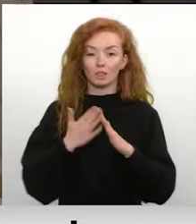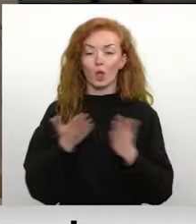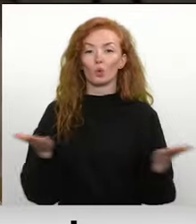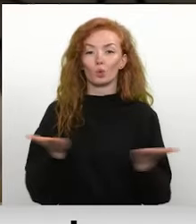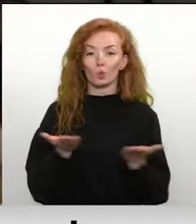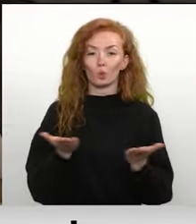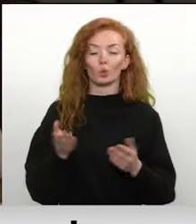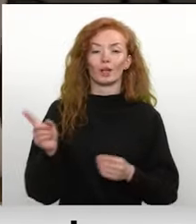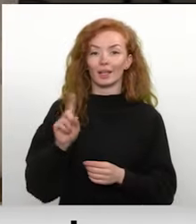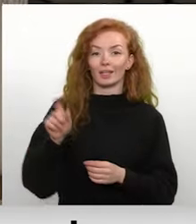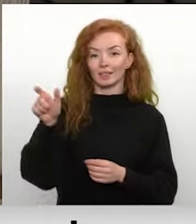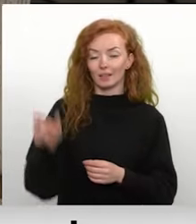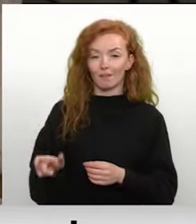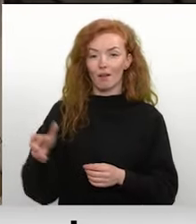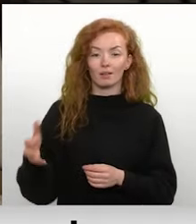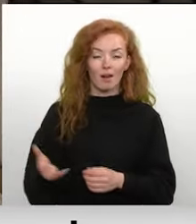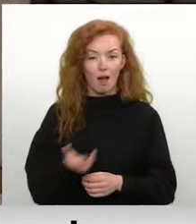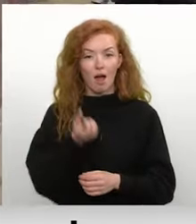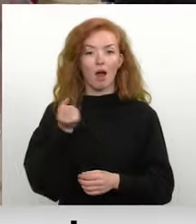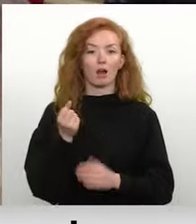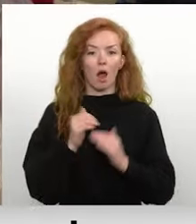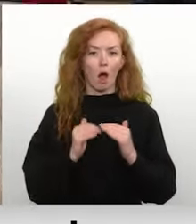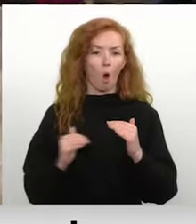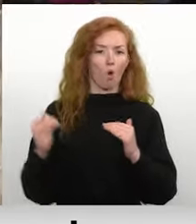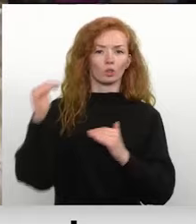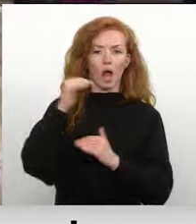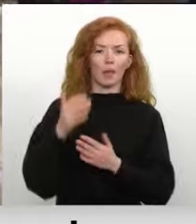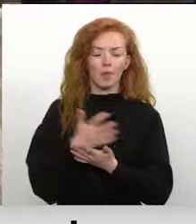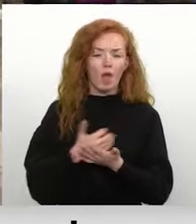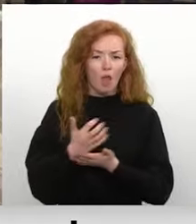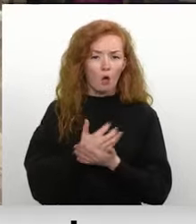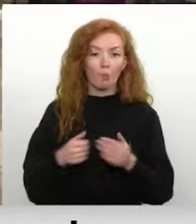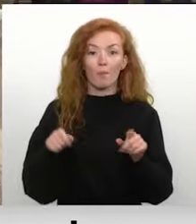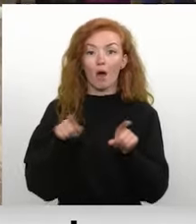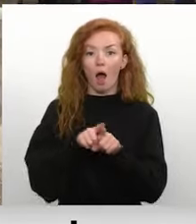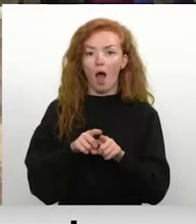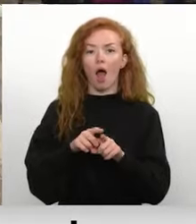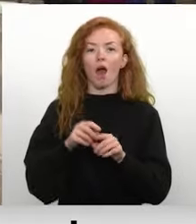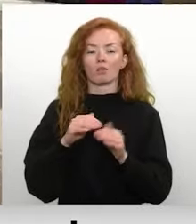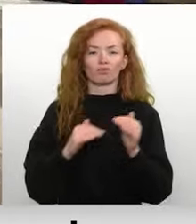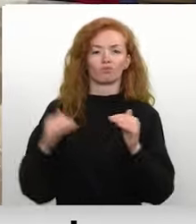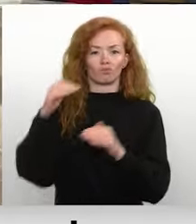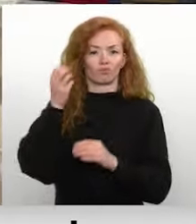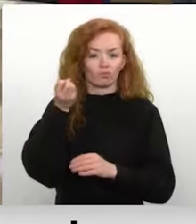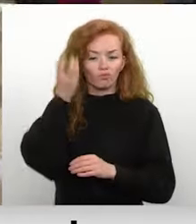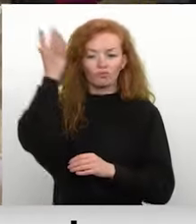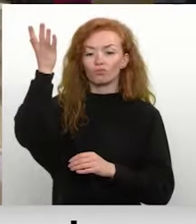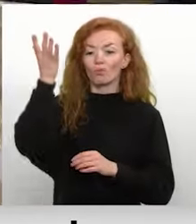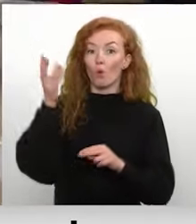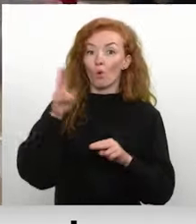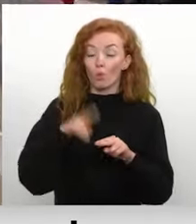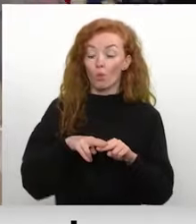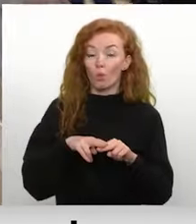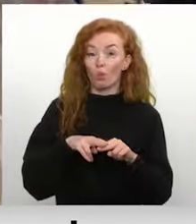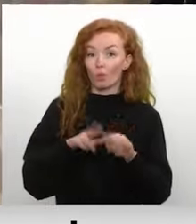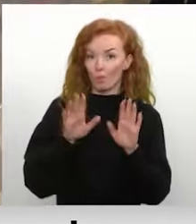ir cilvēki ar augstākiem ienākumiem, arī vairāk izglītotie. Un savukārt